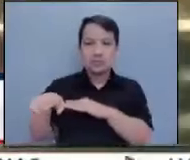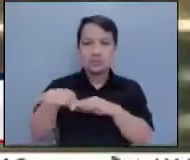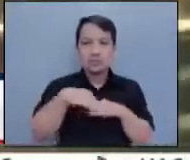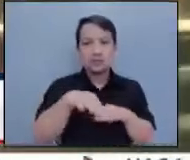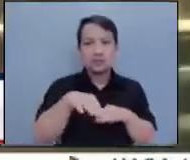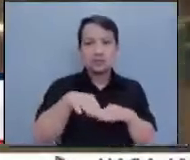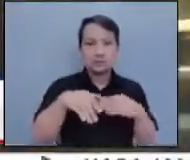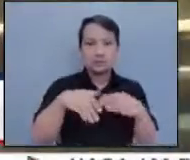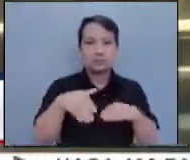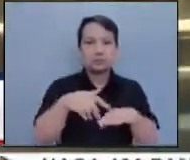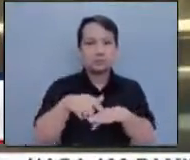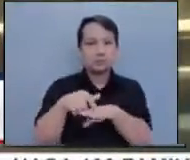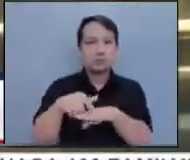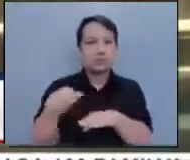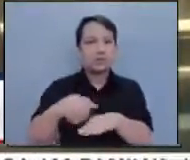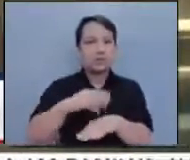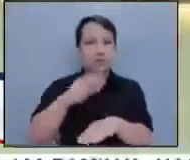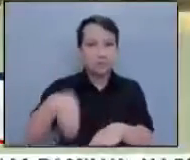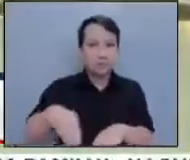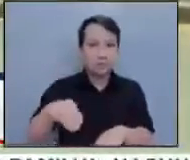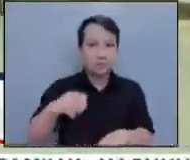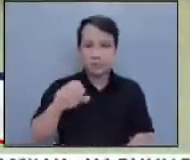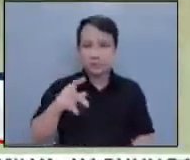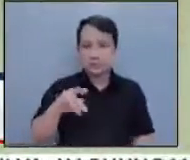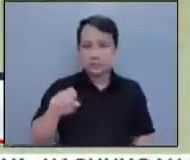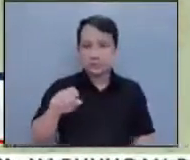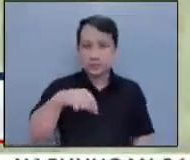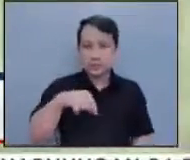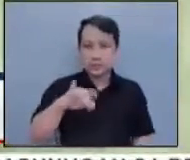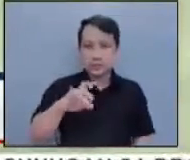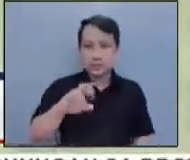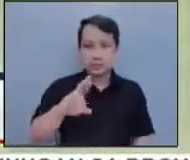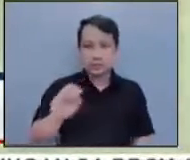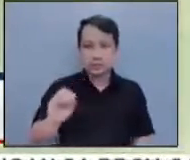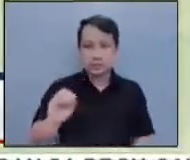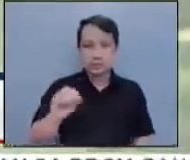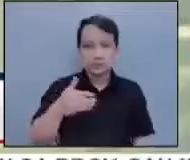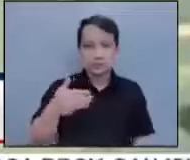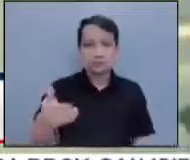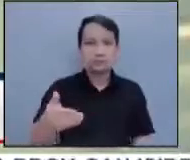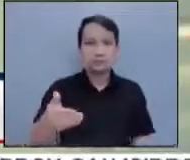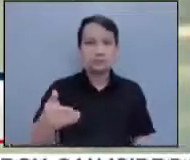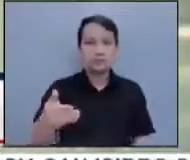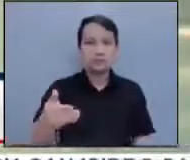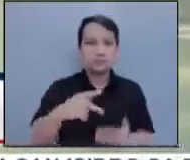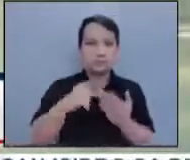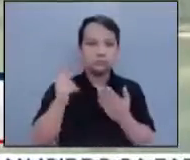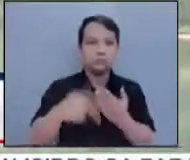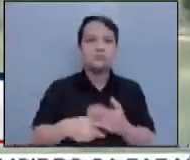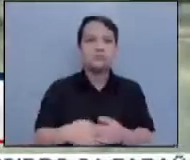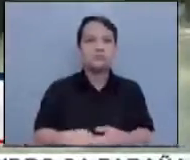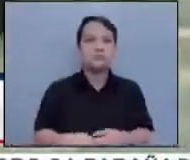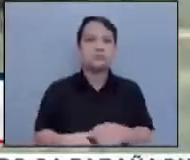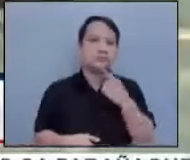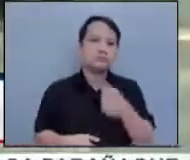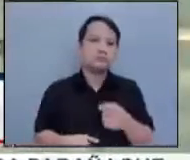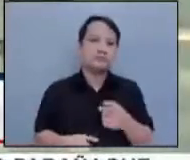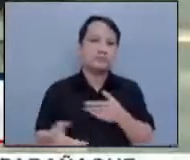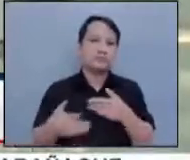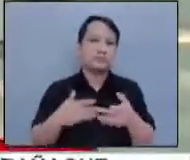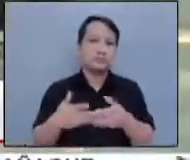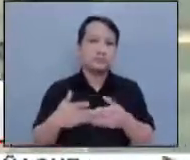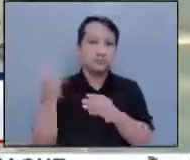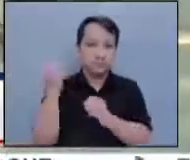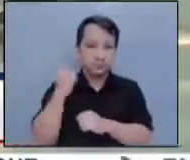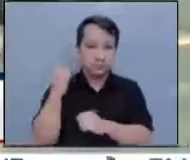parade papuntang Manila Skate Park sa Quirino para ipagpatuloy ang kanilang programa. Sa pamamagitan nito, umaasa naman